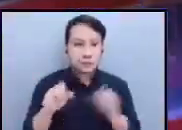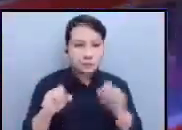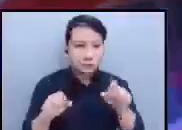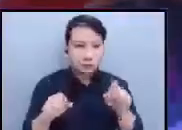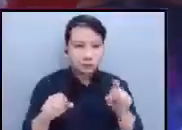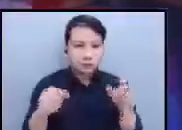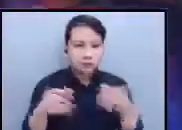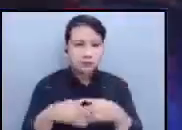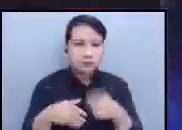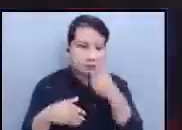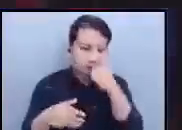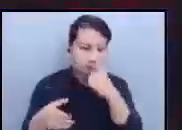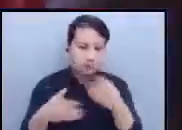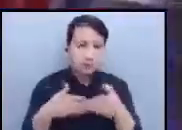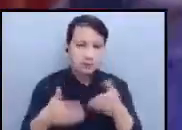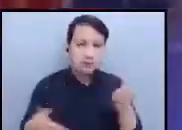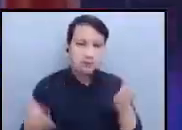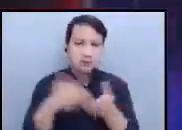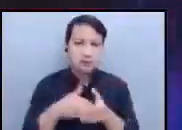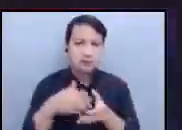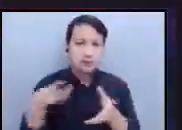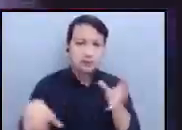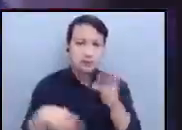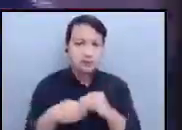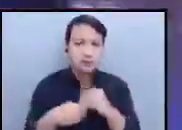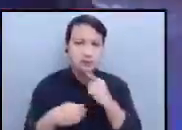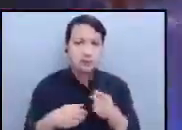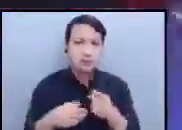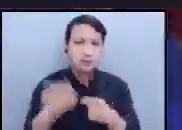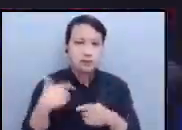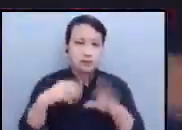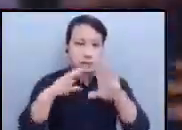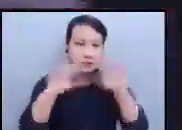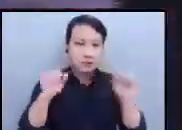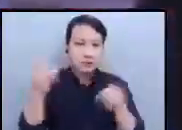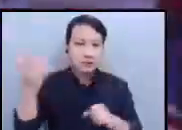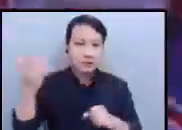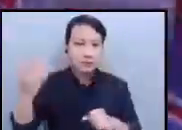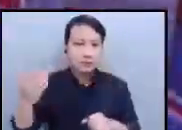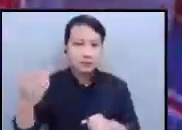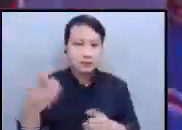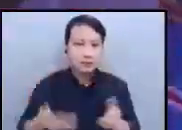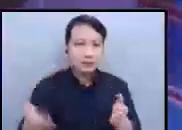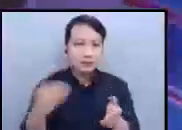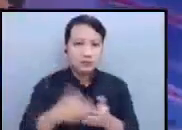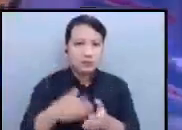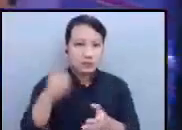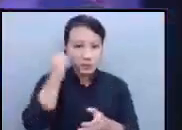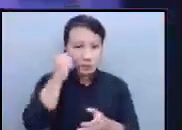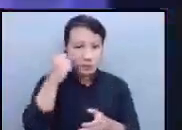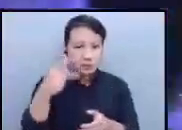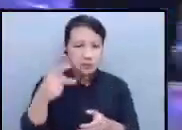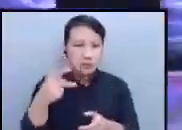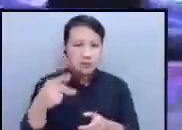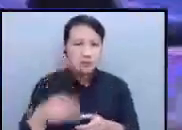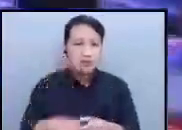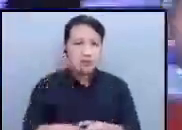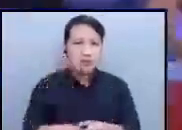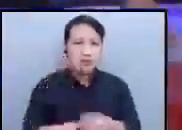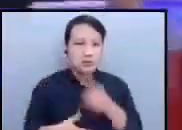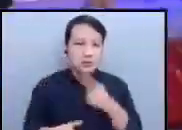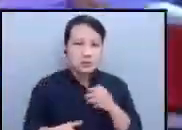kandidato, muling nakilahok dito sina dating presidential spokesperson Attorney Salvador Panelo at Sagip Party